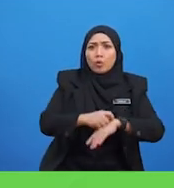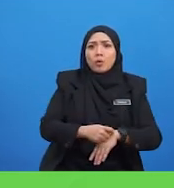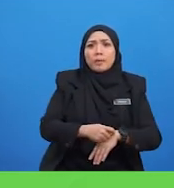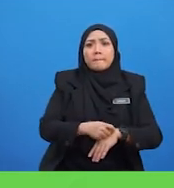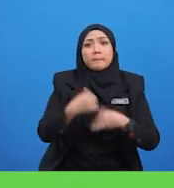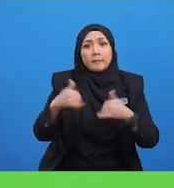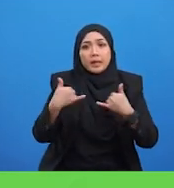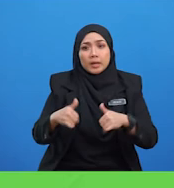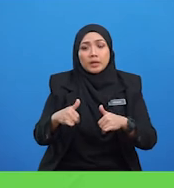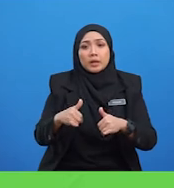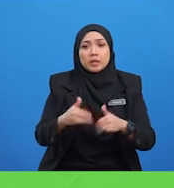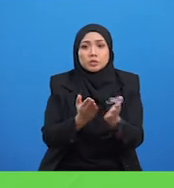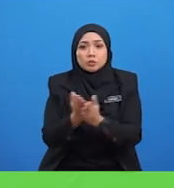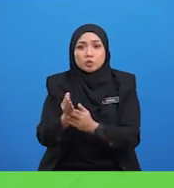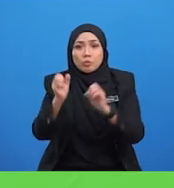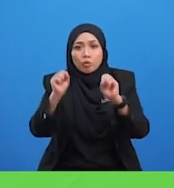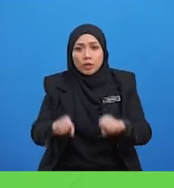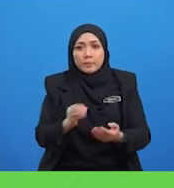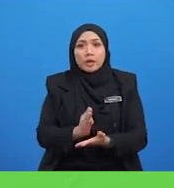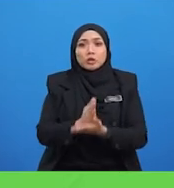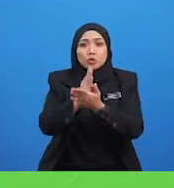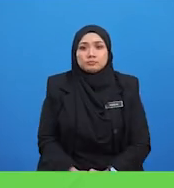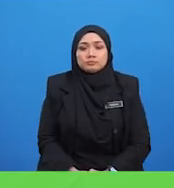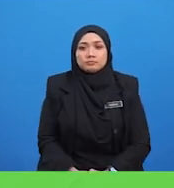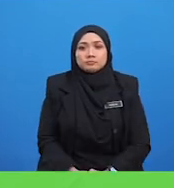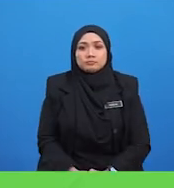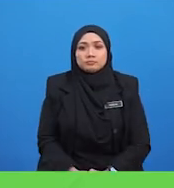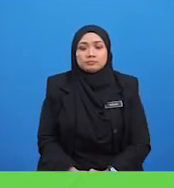memenangi pertandingan tersebut.